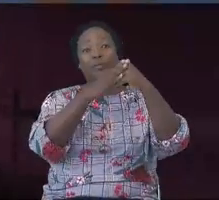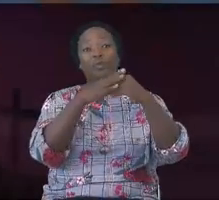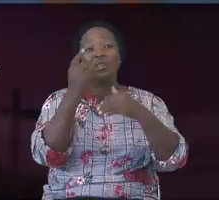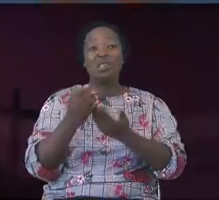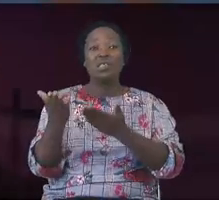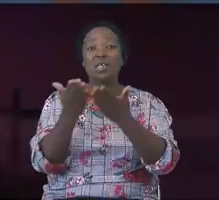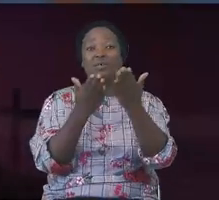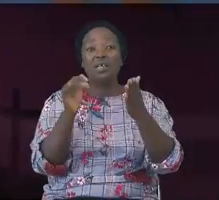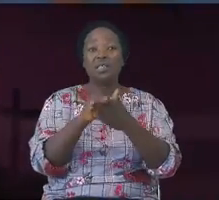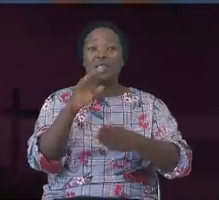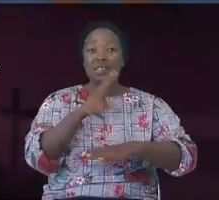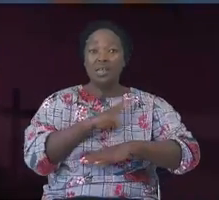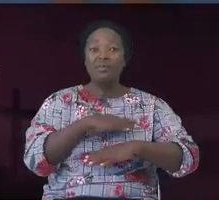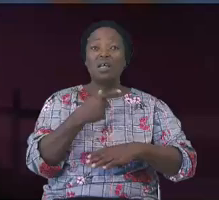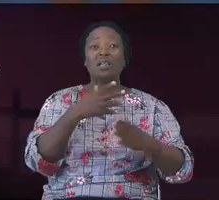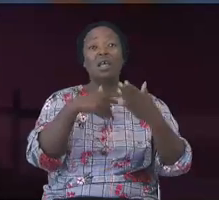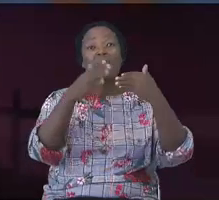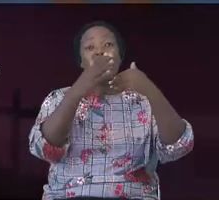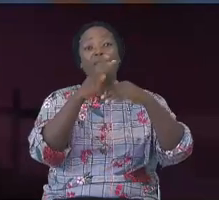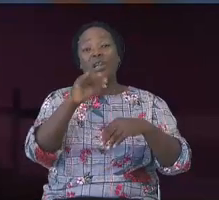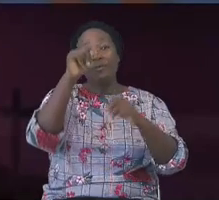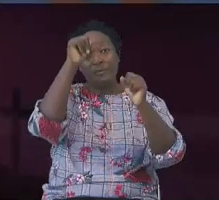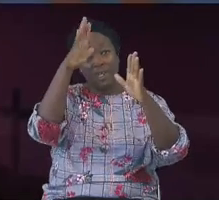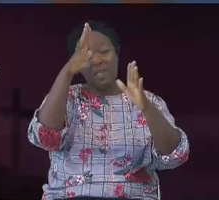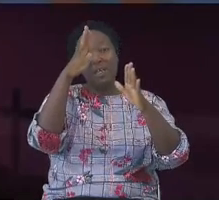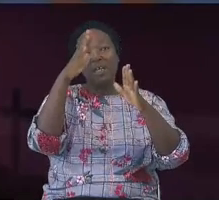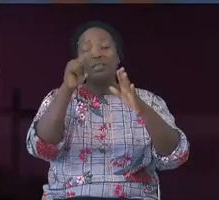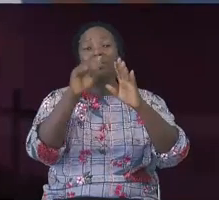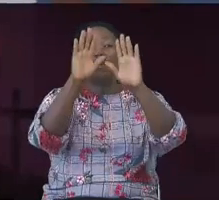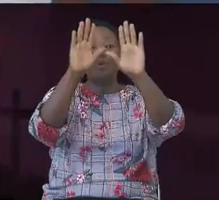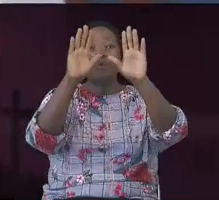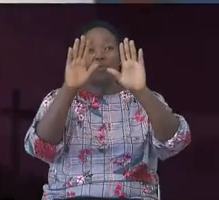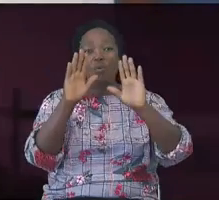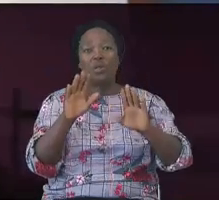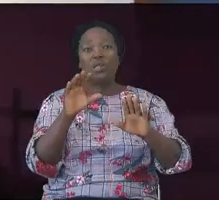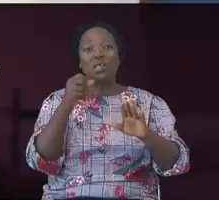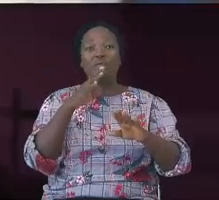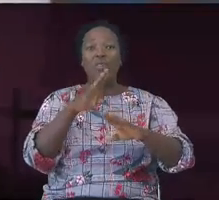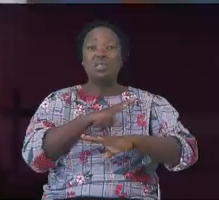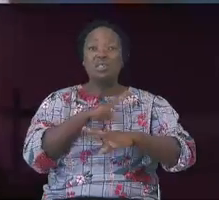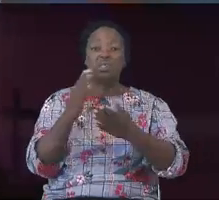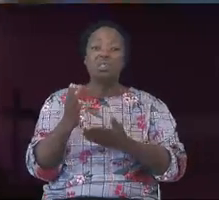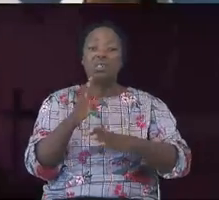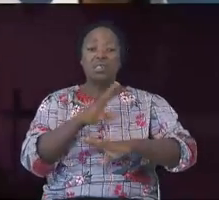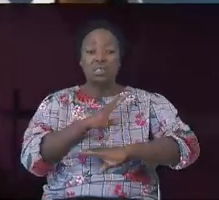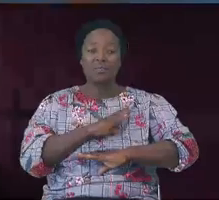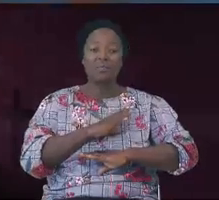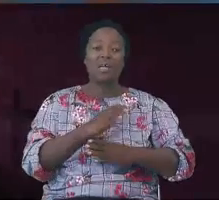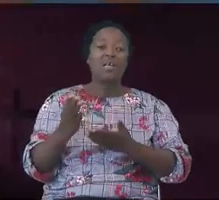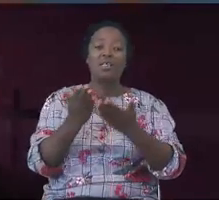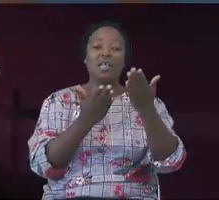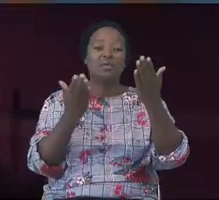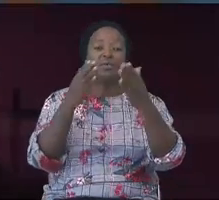Le sacrifice qui était agréable au ciel. Le sacrifice acceptable au Père Céleste.